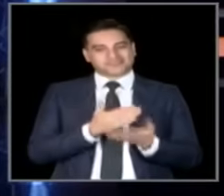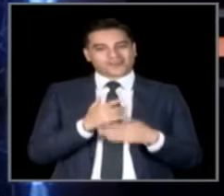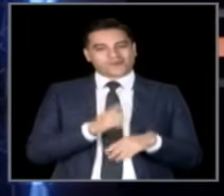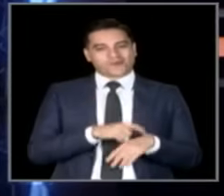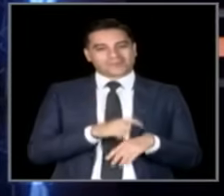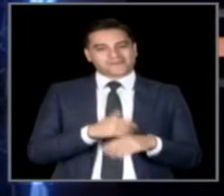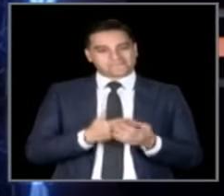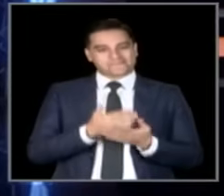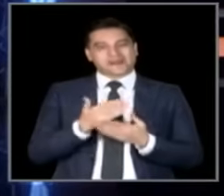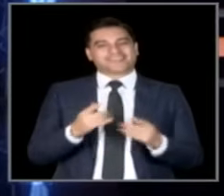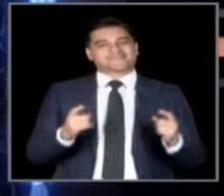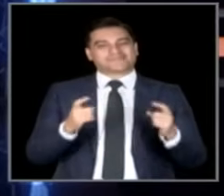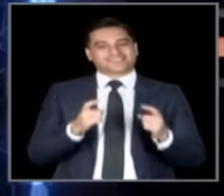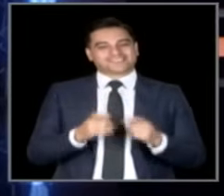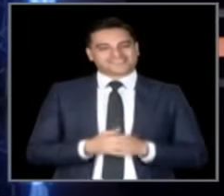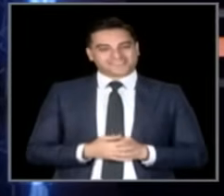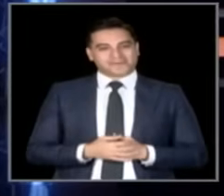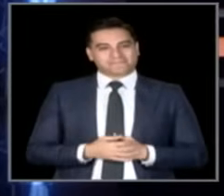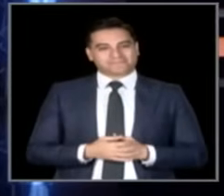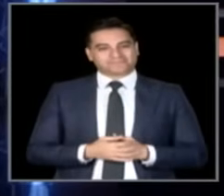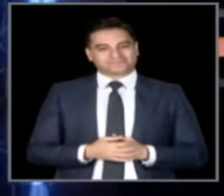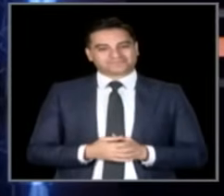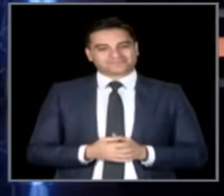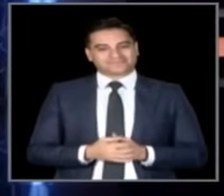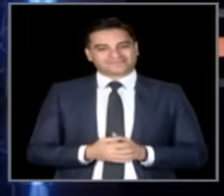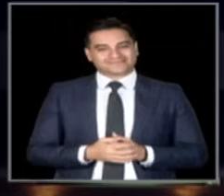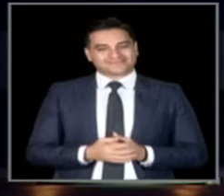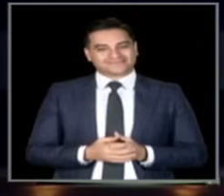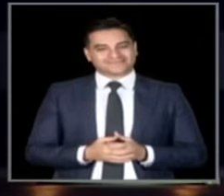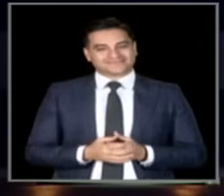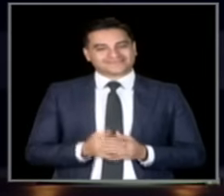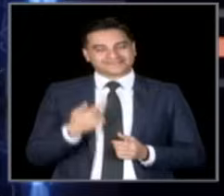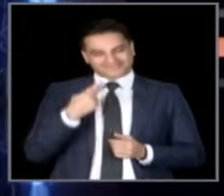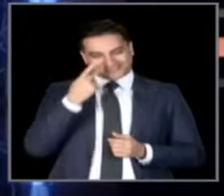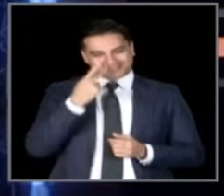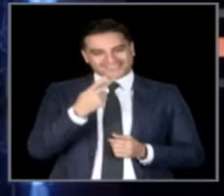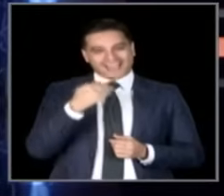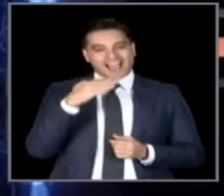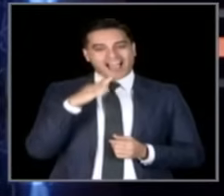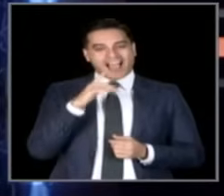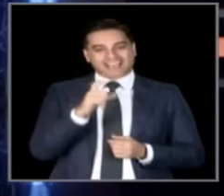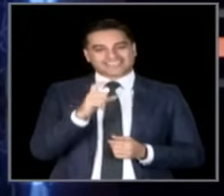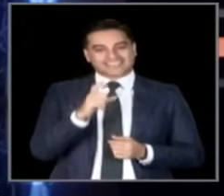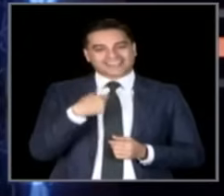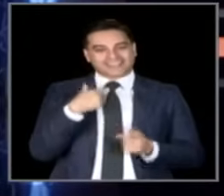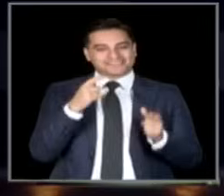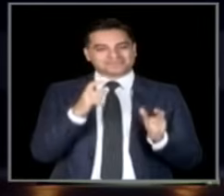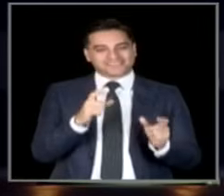ماشي بعد الماتش. ايوه اسمولي. مش دلوقتي. انا عليك حسب بعد الحلقه هيحصل فيك